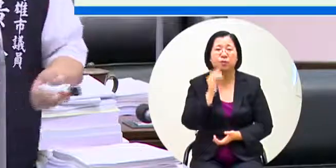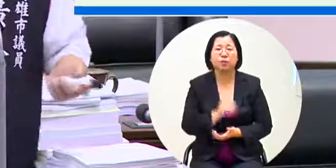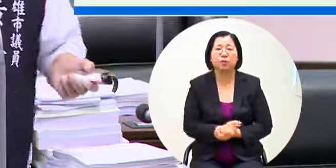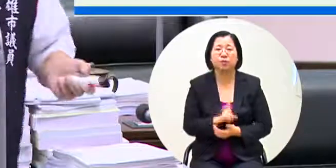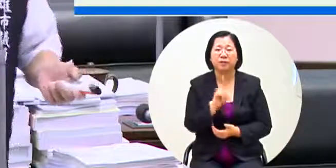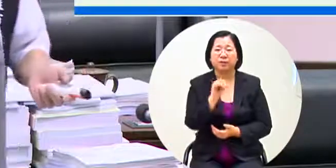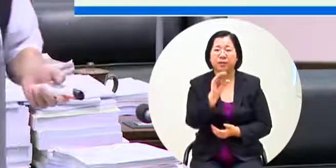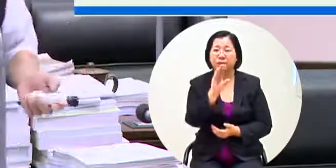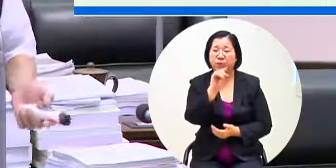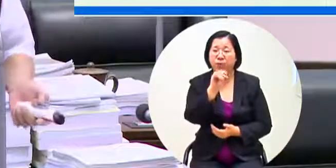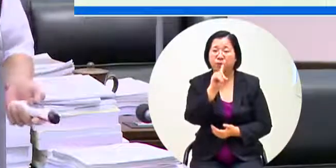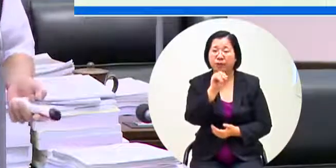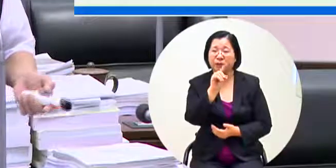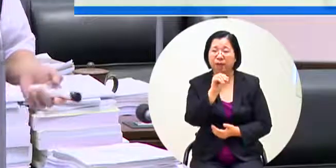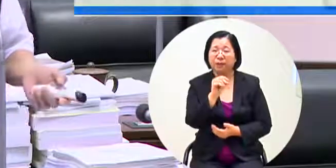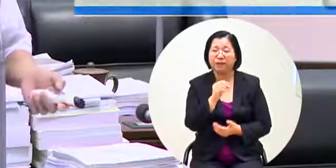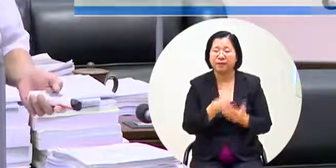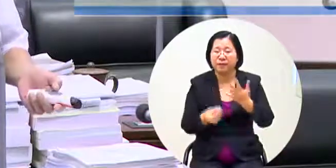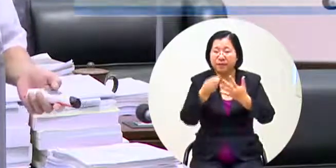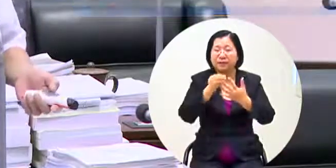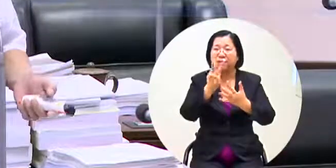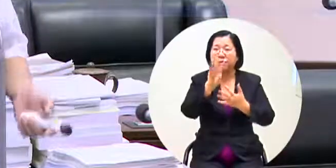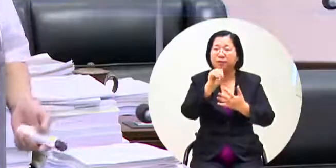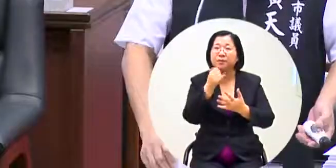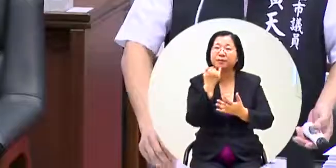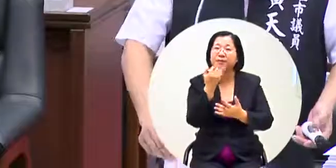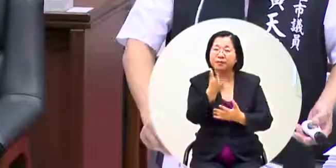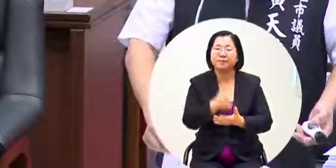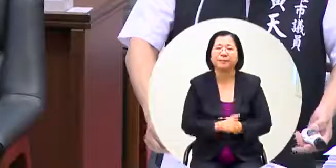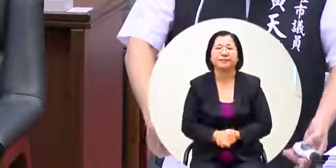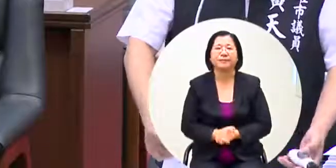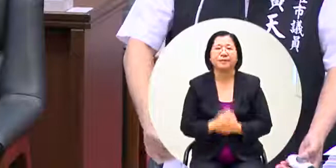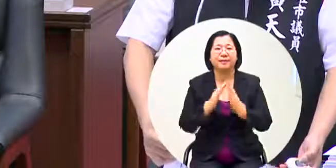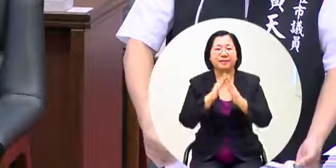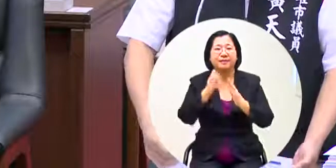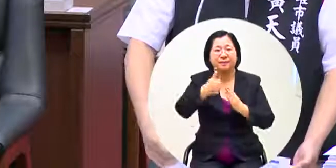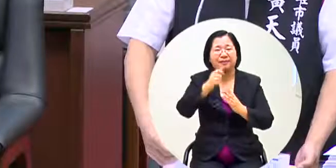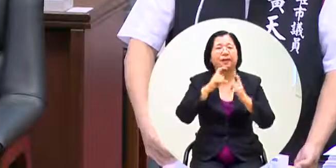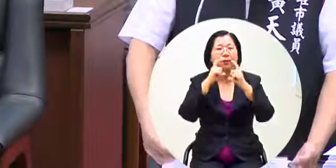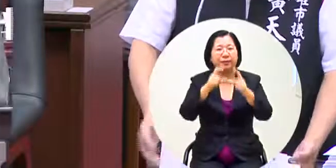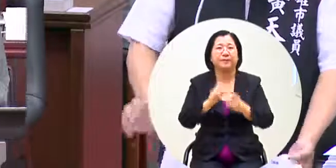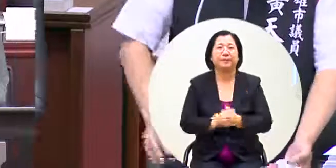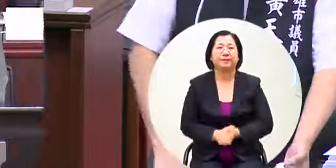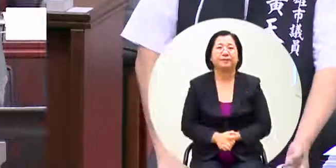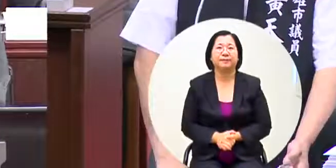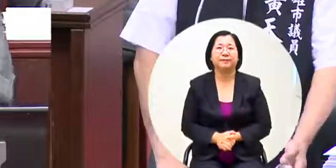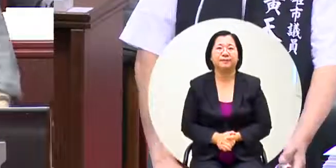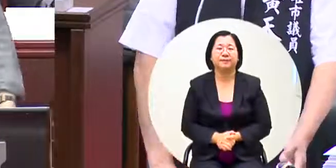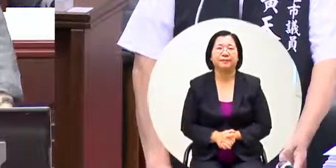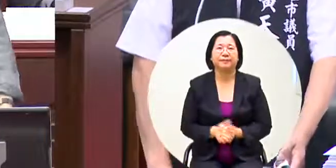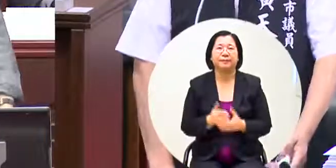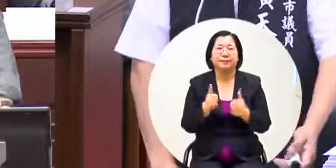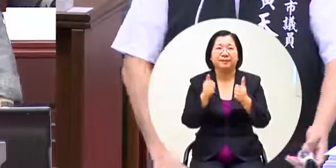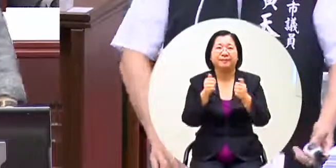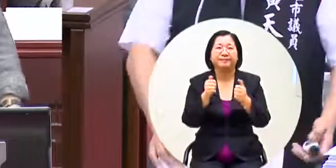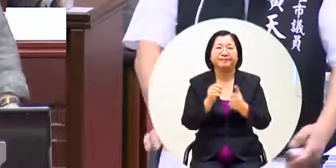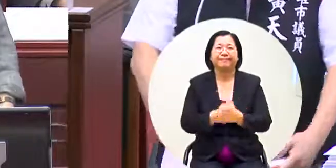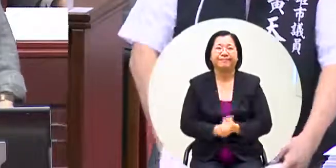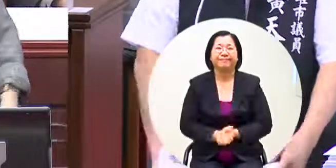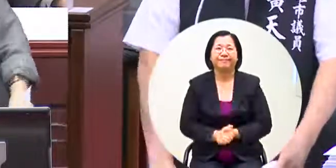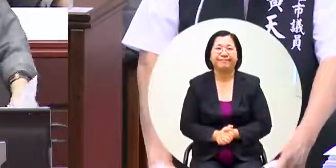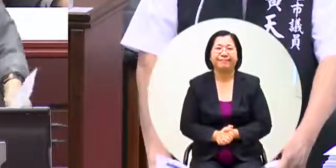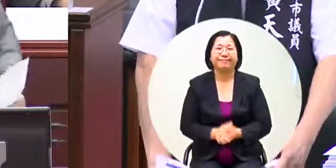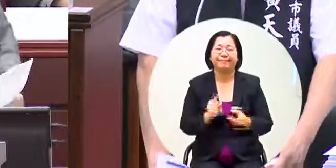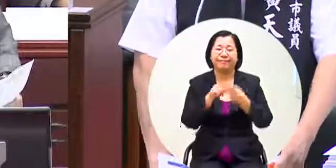吼、 哦？请市长回答。 嘿，多谢，多谢主席，多谢黄议